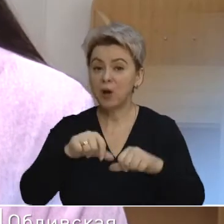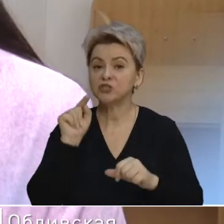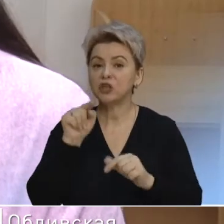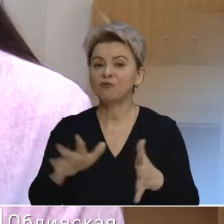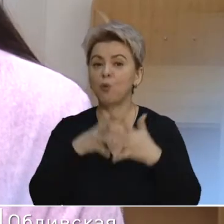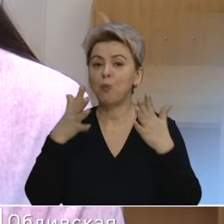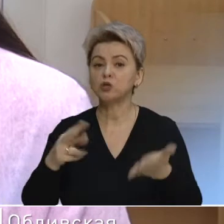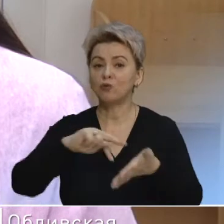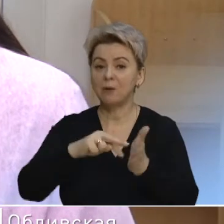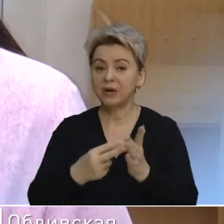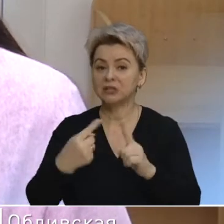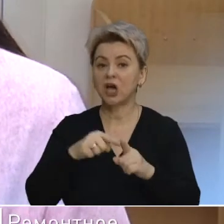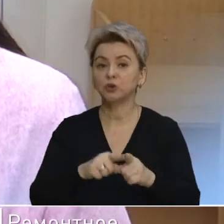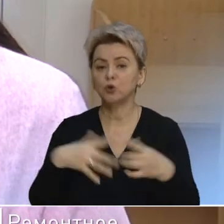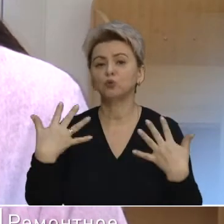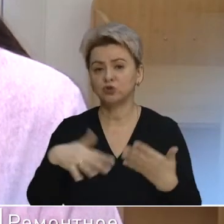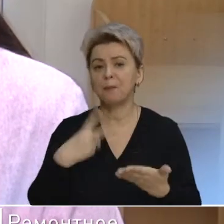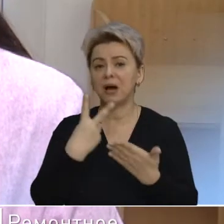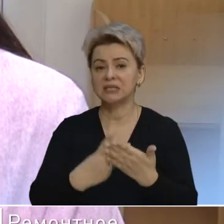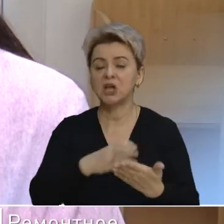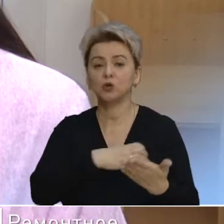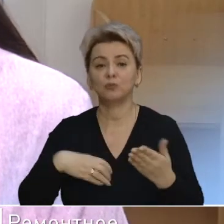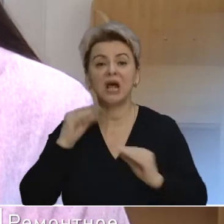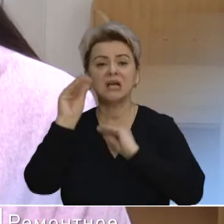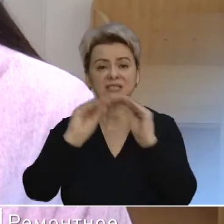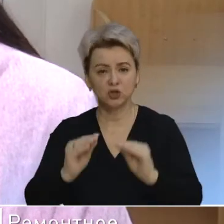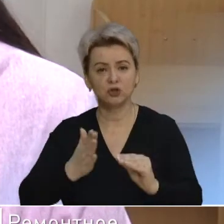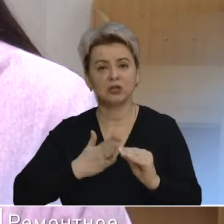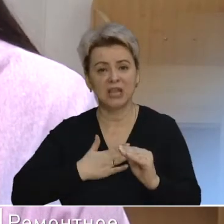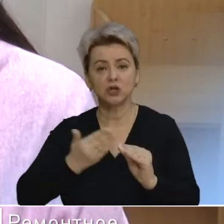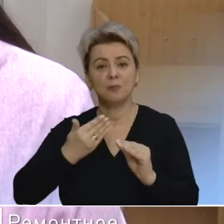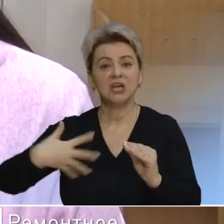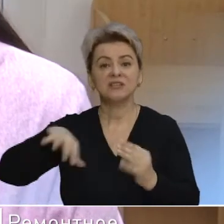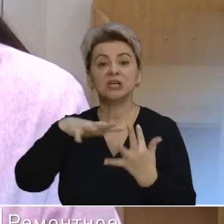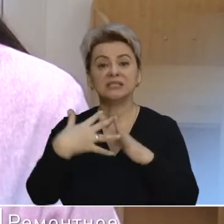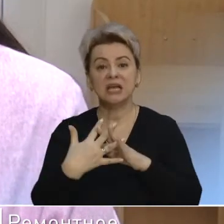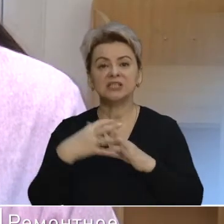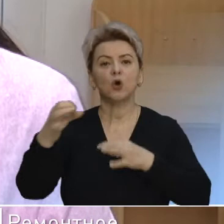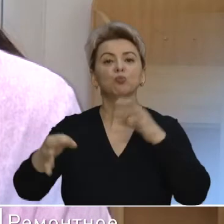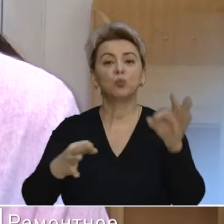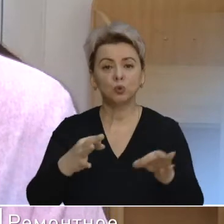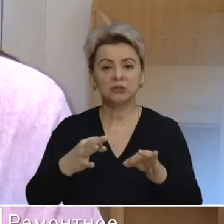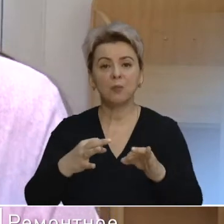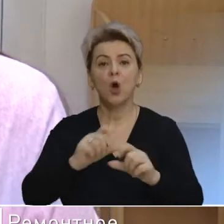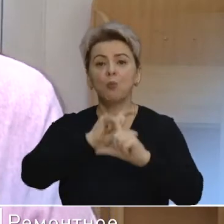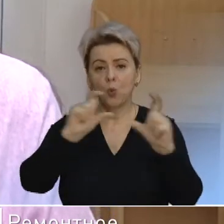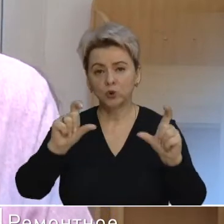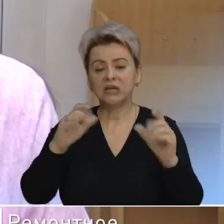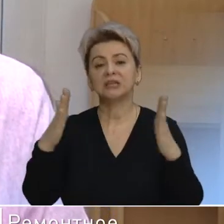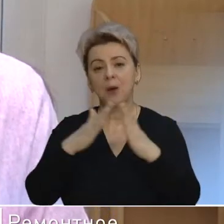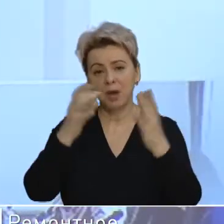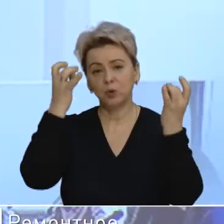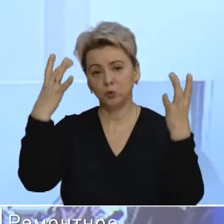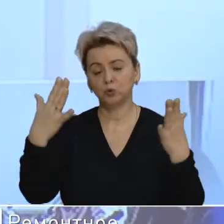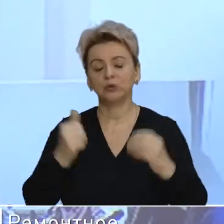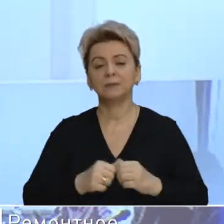того большого проекта, который заявил уже губернатор, это оснащение наших небольших, прежде всего, сельских населенных пунктов модульными домами